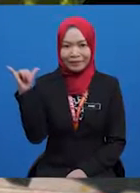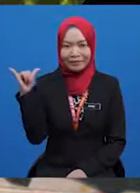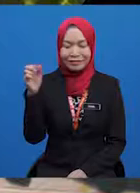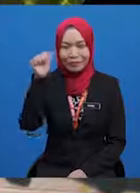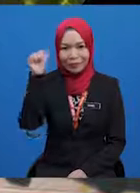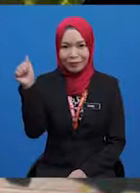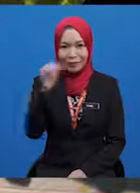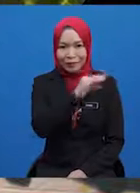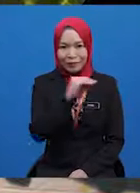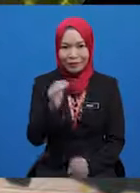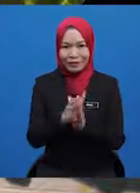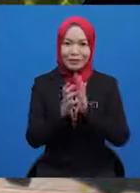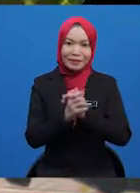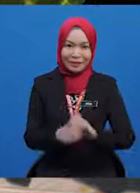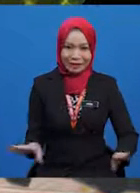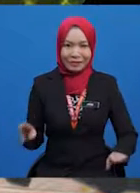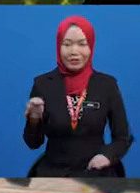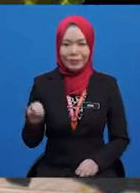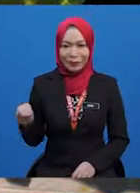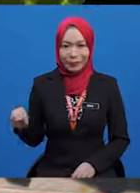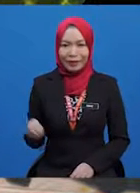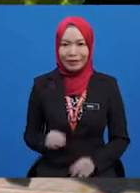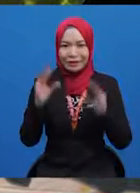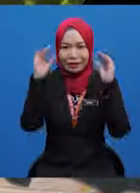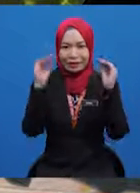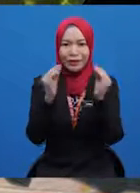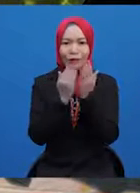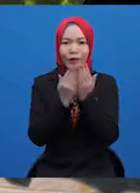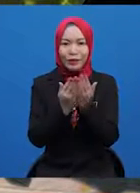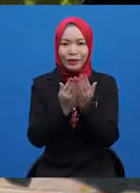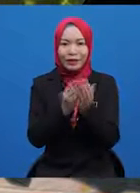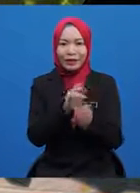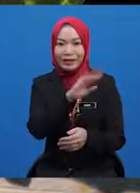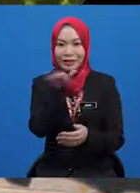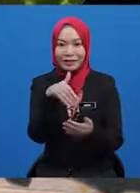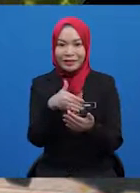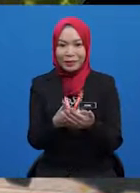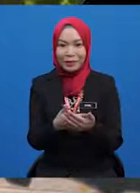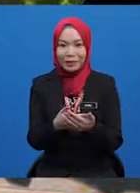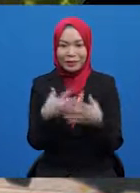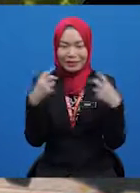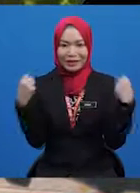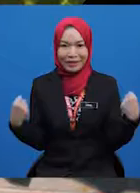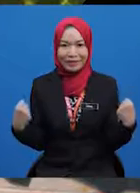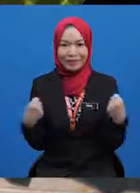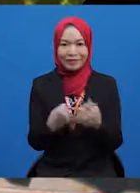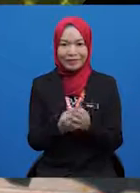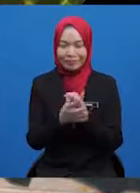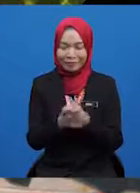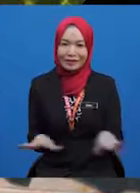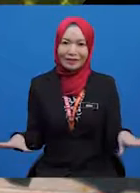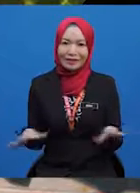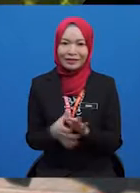Assalamualaikum dan salam sejahtera murid-murid. Cikgu doakan murid-murid semua berada dalam keadaan sihat